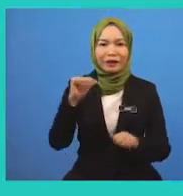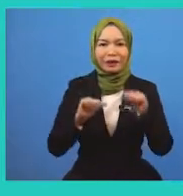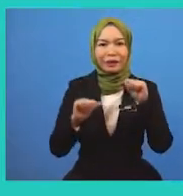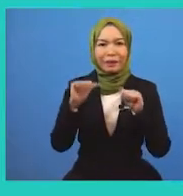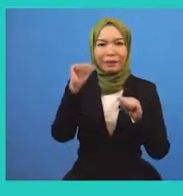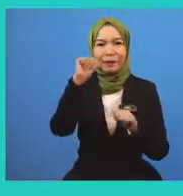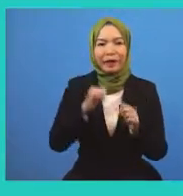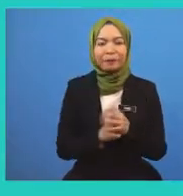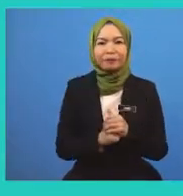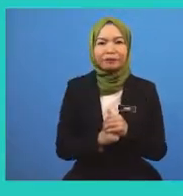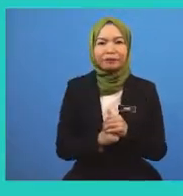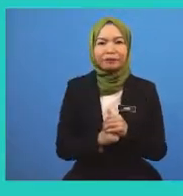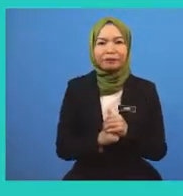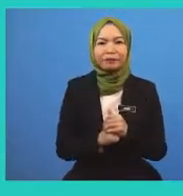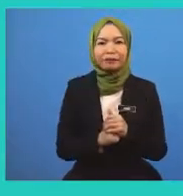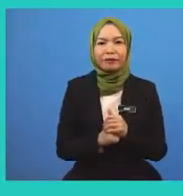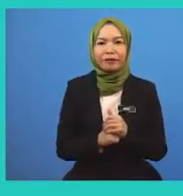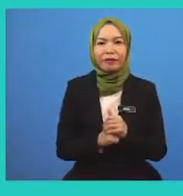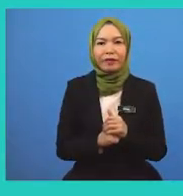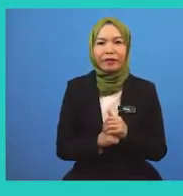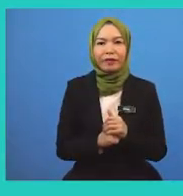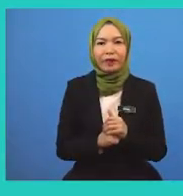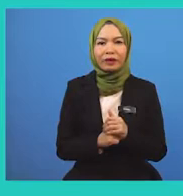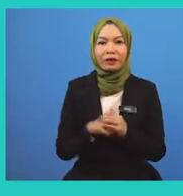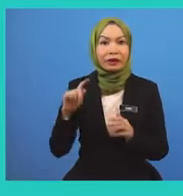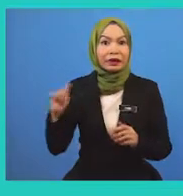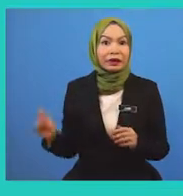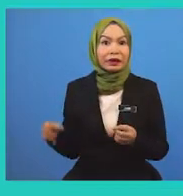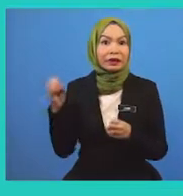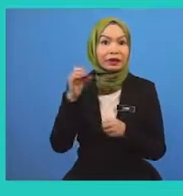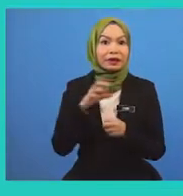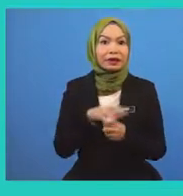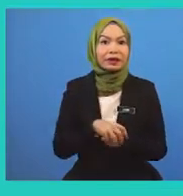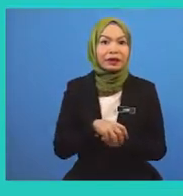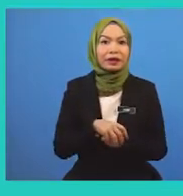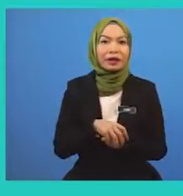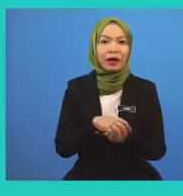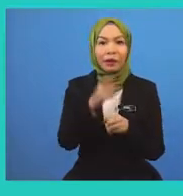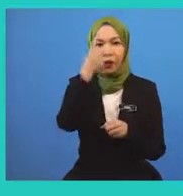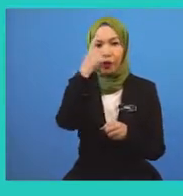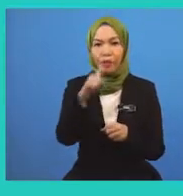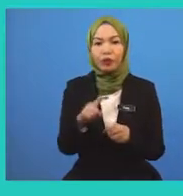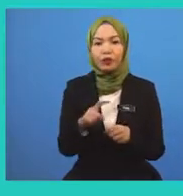Dalam ikatan kimia, tenaga diserap untuk memecahkan ikatan kimia.